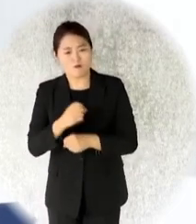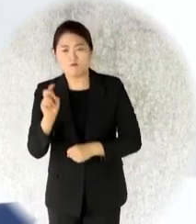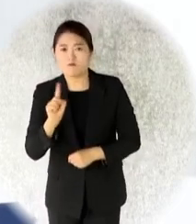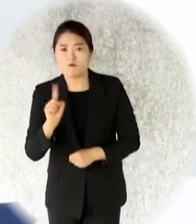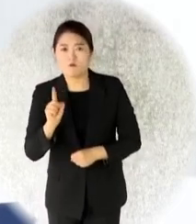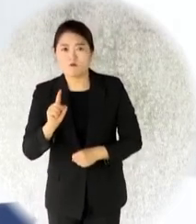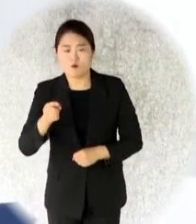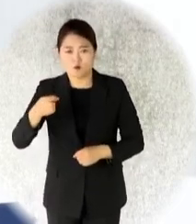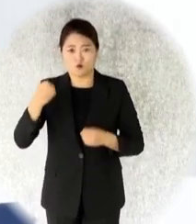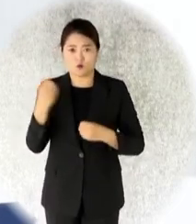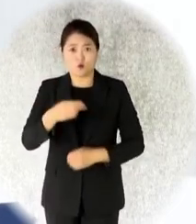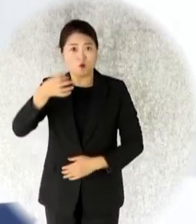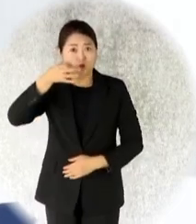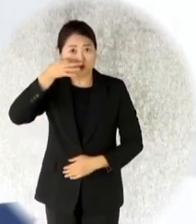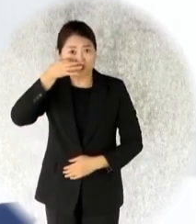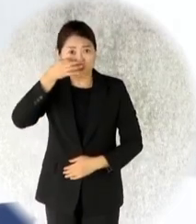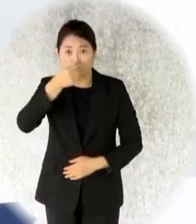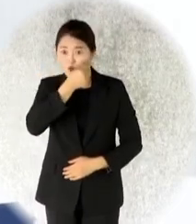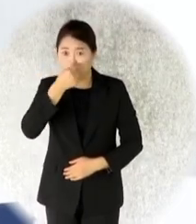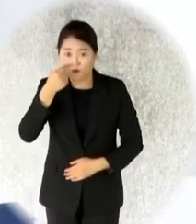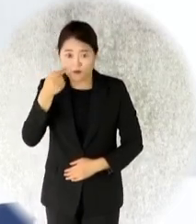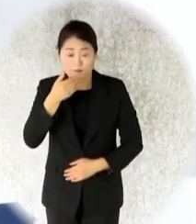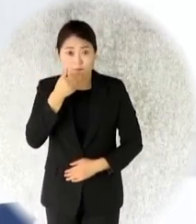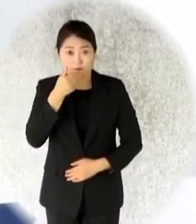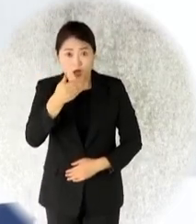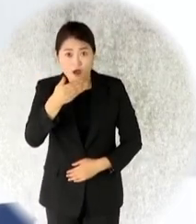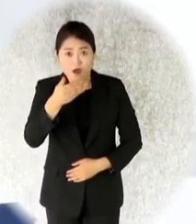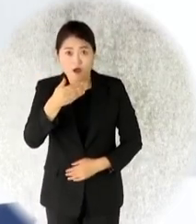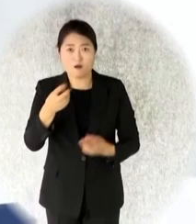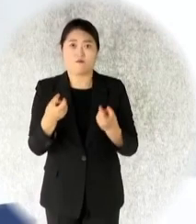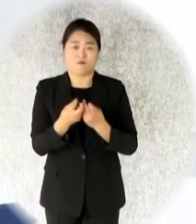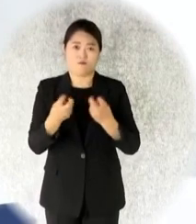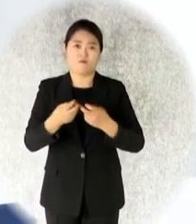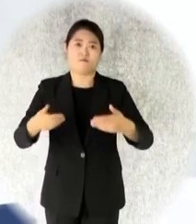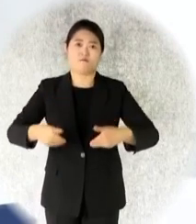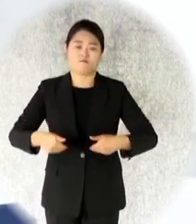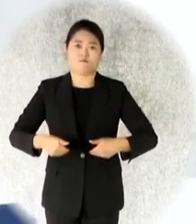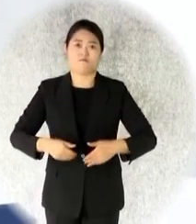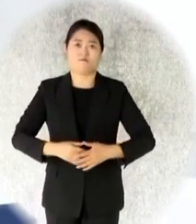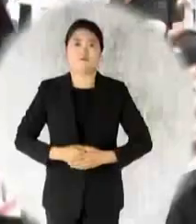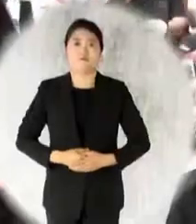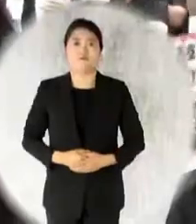눈으로 볼 수 있고 손으로 만질 수 있어야 한다고 생각합니다